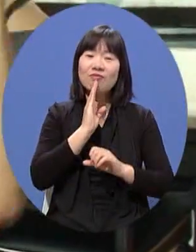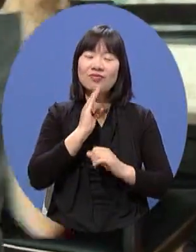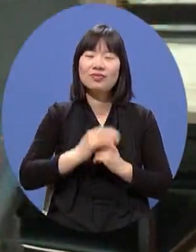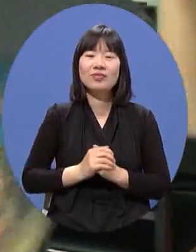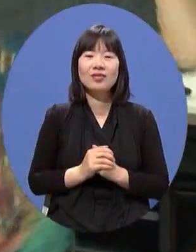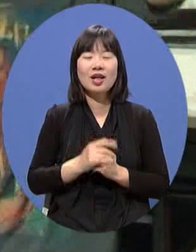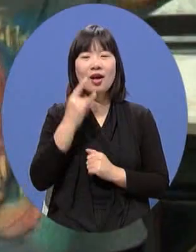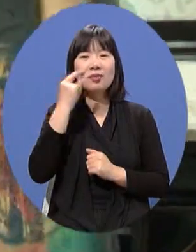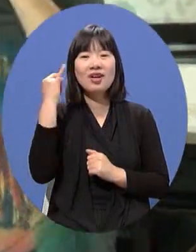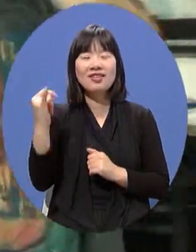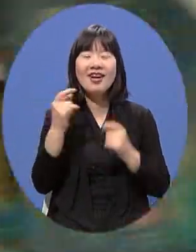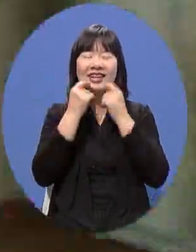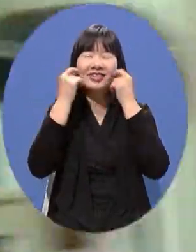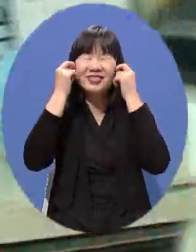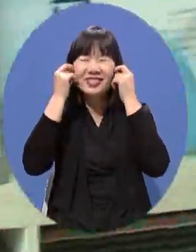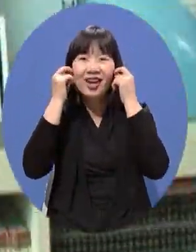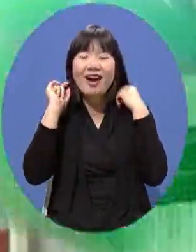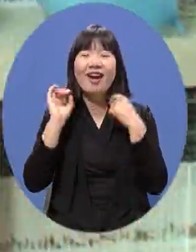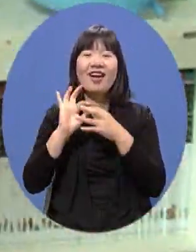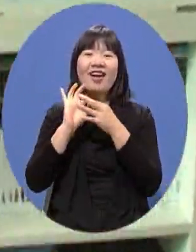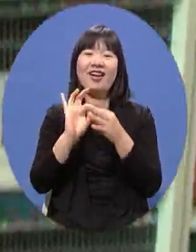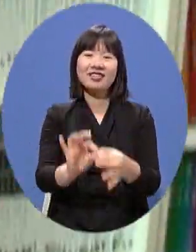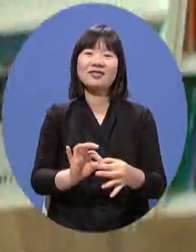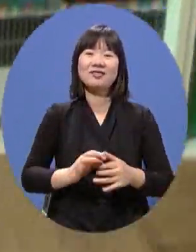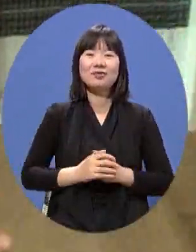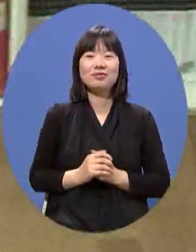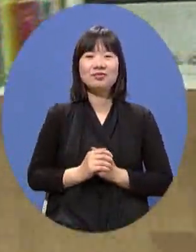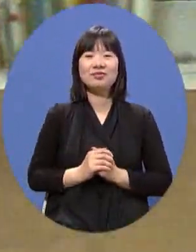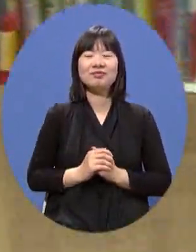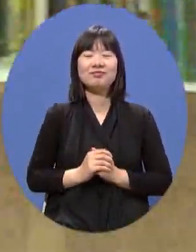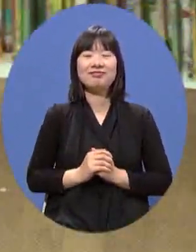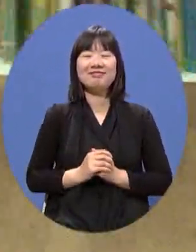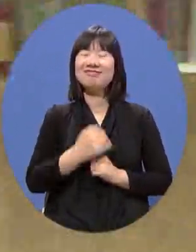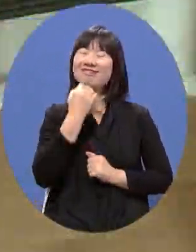어느새 엄마도 웃음이 떠나질 않네요.